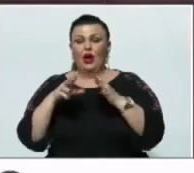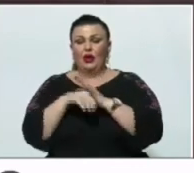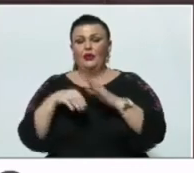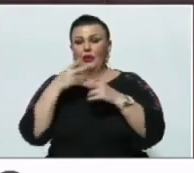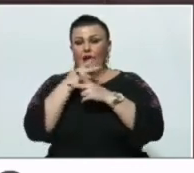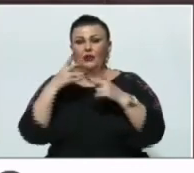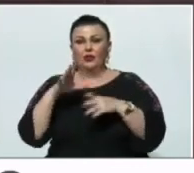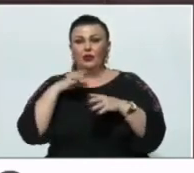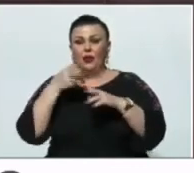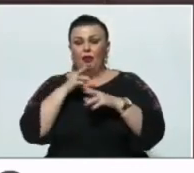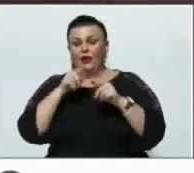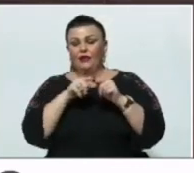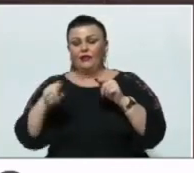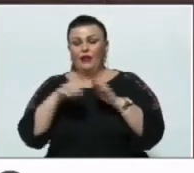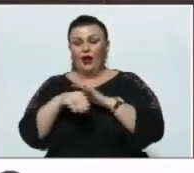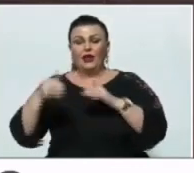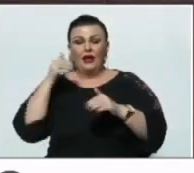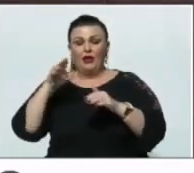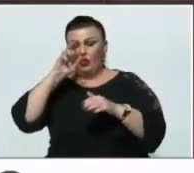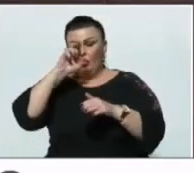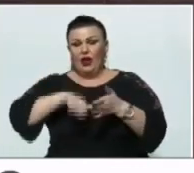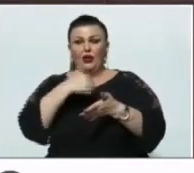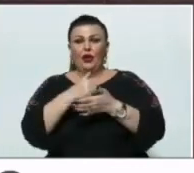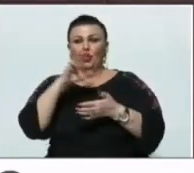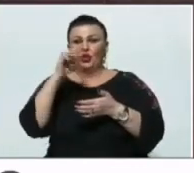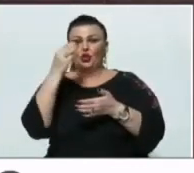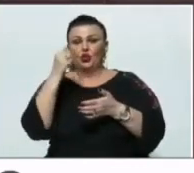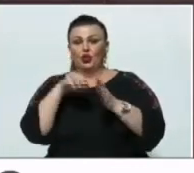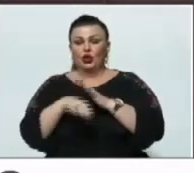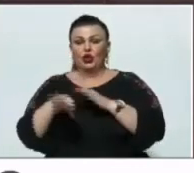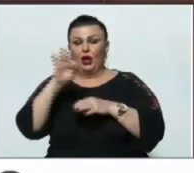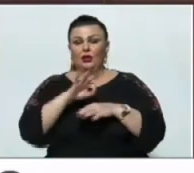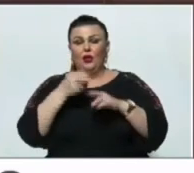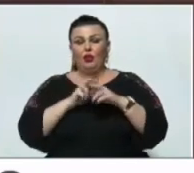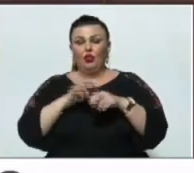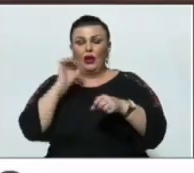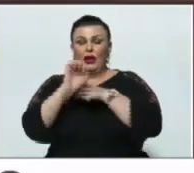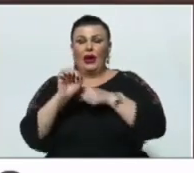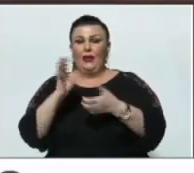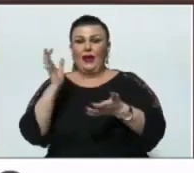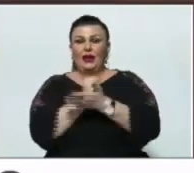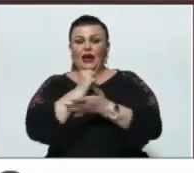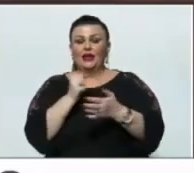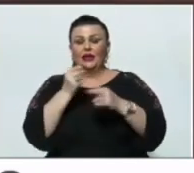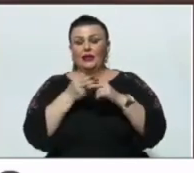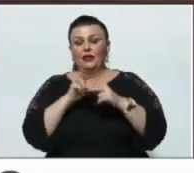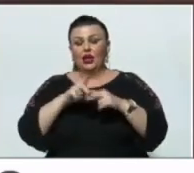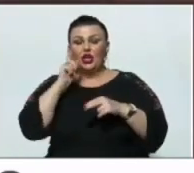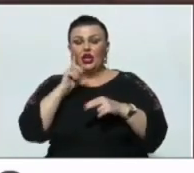verirdi. Və elə bir müddət əvvəl dövlət başçısı Şuşadan da bəyan etdiyi kimi bu qələbənin qazanılmasında